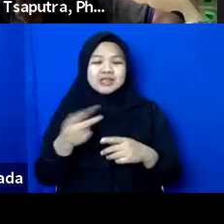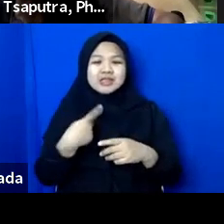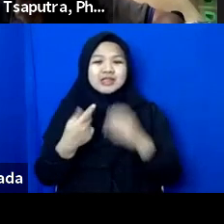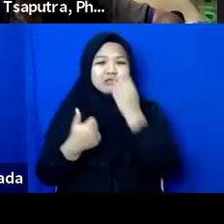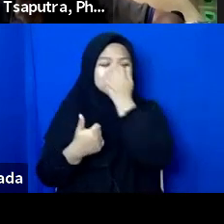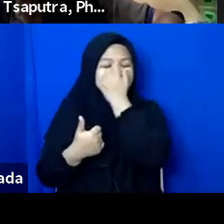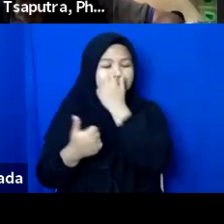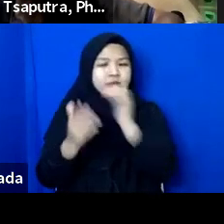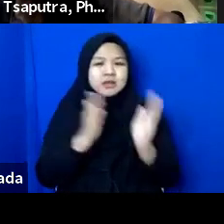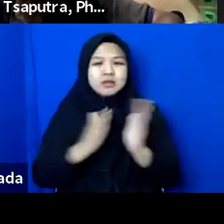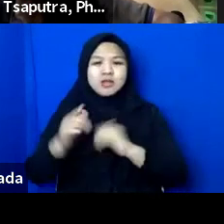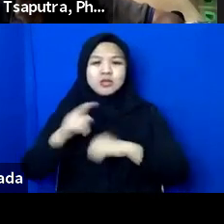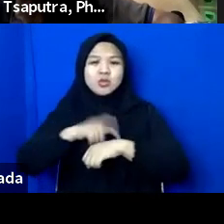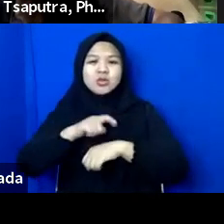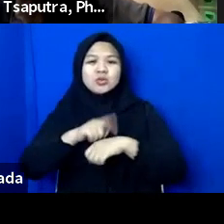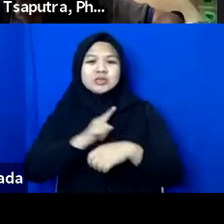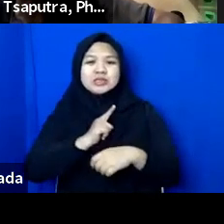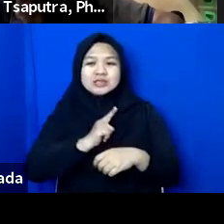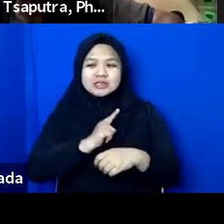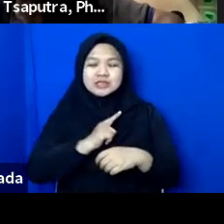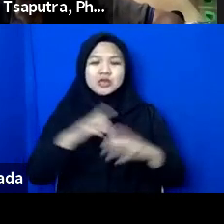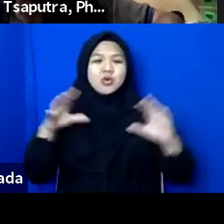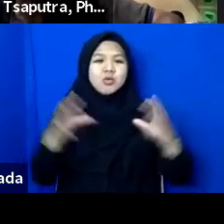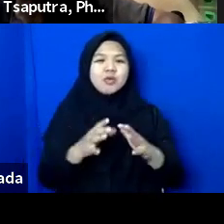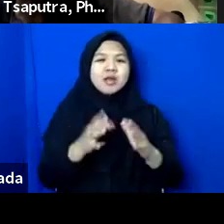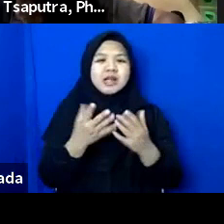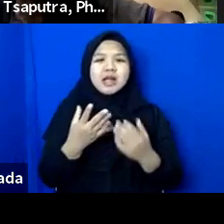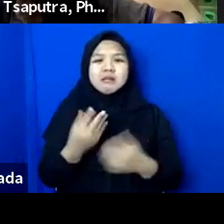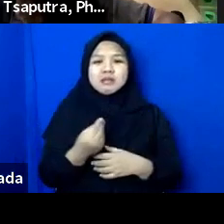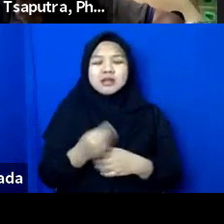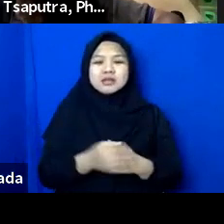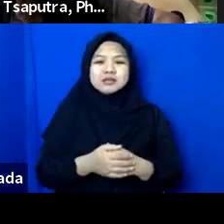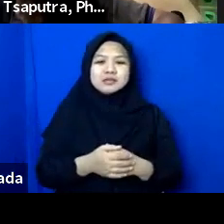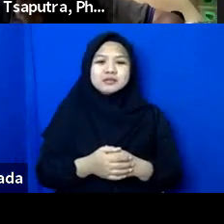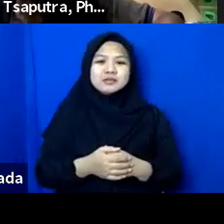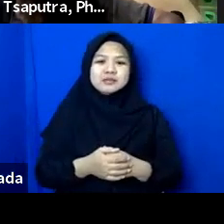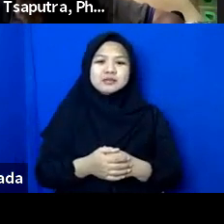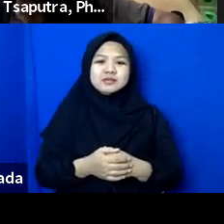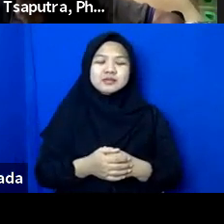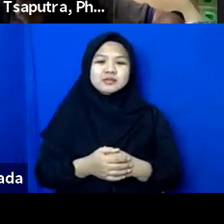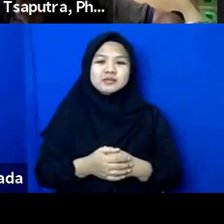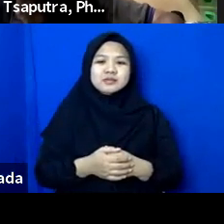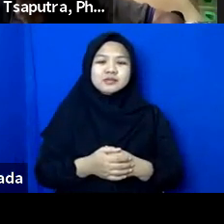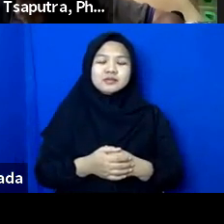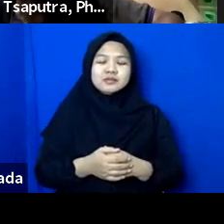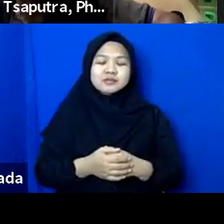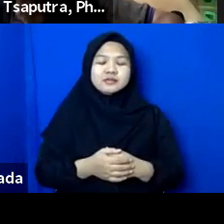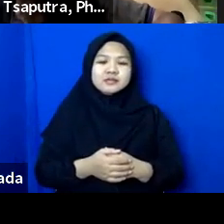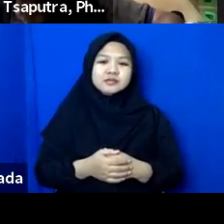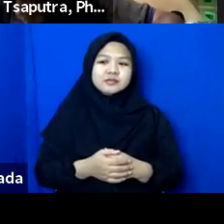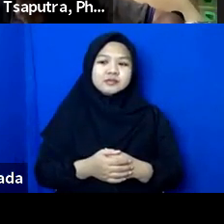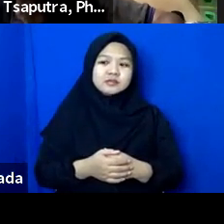atur waktu sendiri kapal kompaknya Kapan gitu bisanya Pak seperti itu kemudian